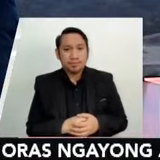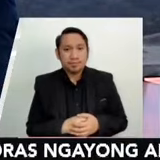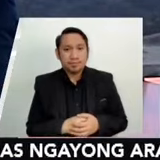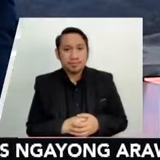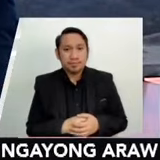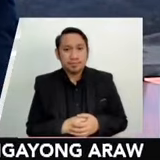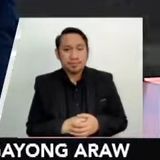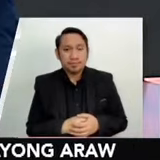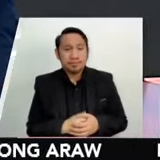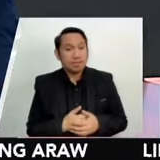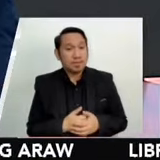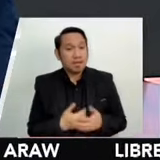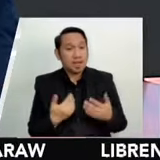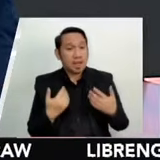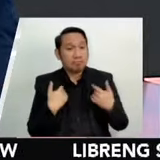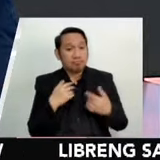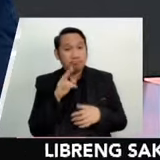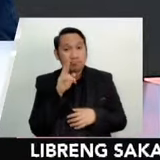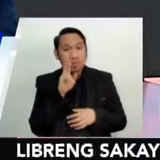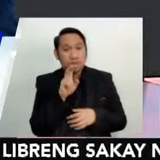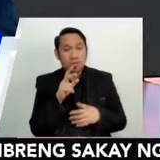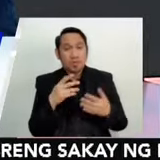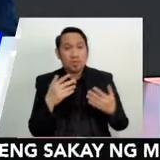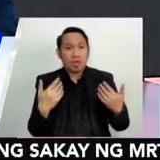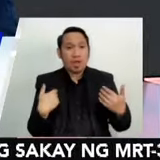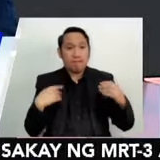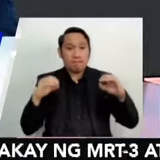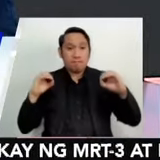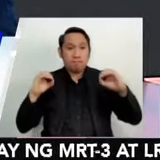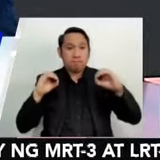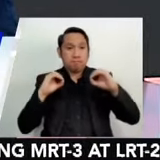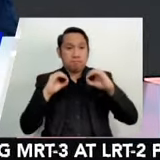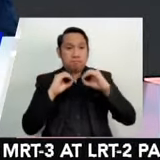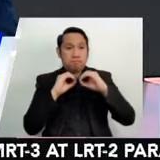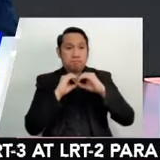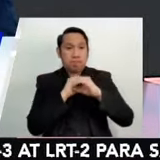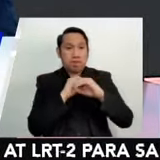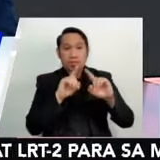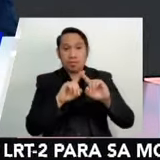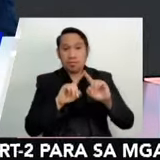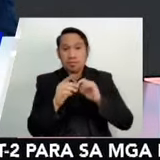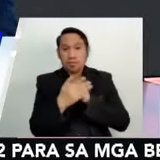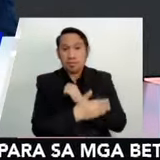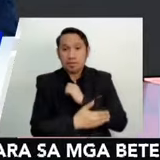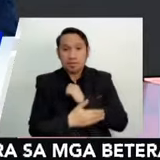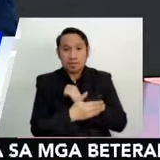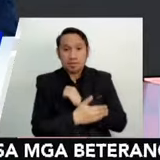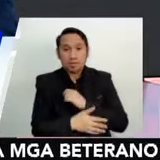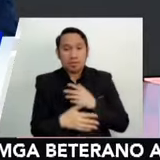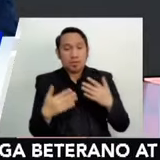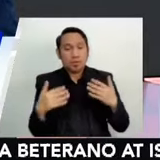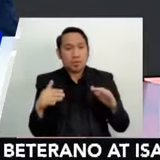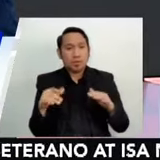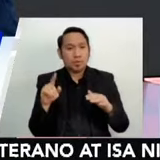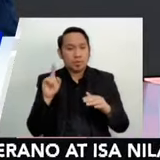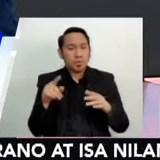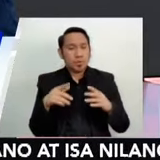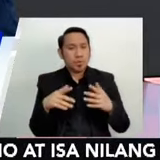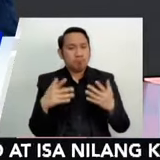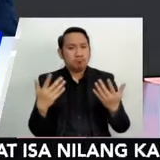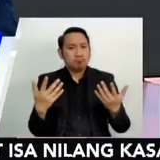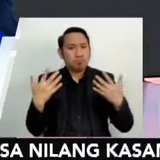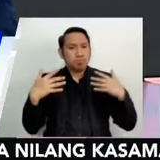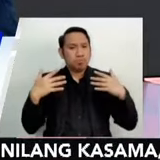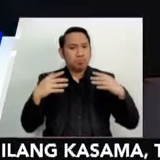kapuso, nasaksihan ang pambihirang total solar eclipse sa iba't ibang bansa. Tinatawag itong the Great North American Eclipse. Ang anino ng